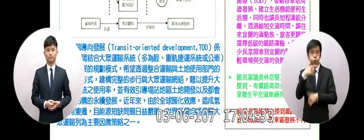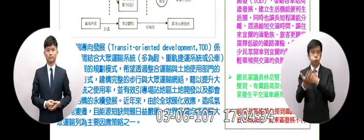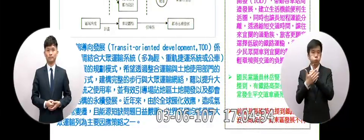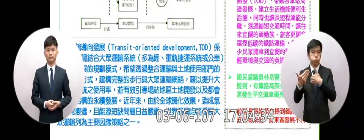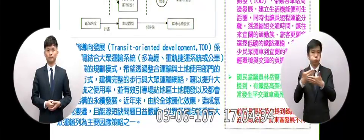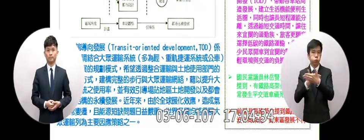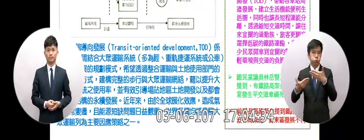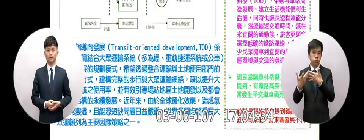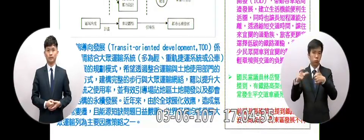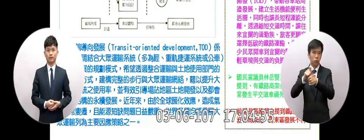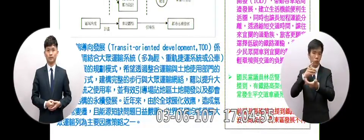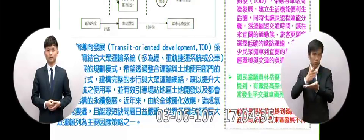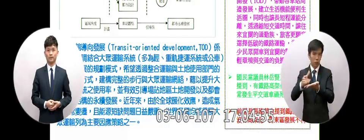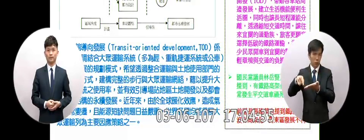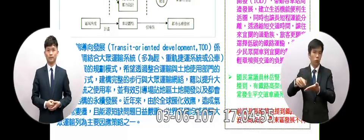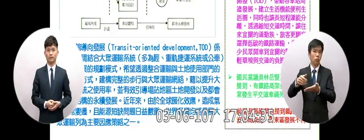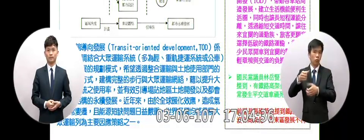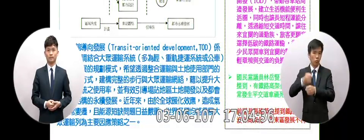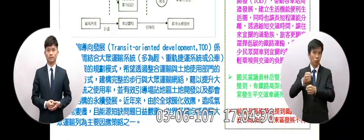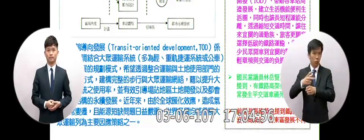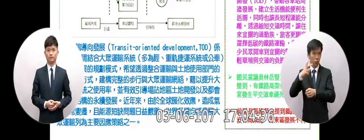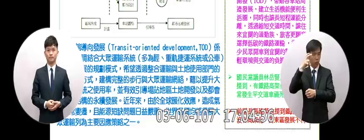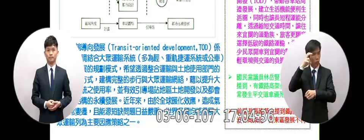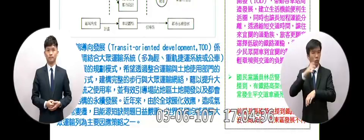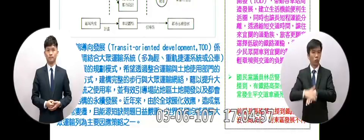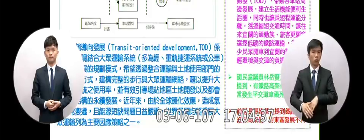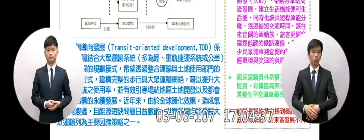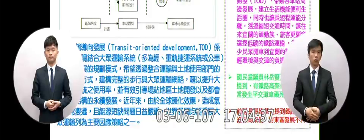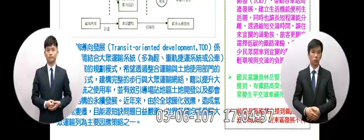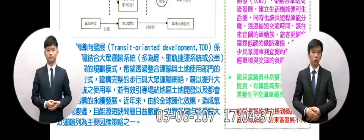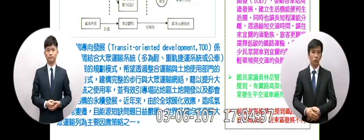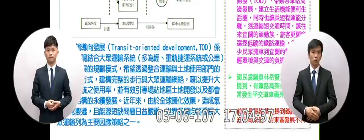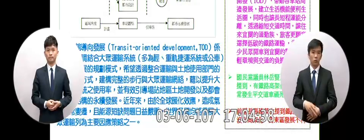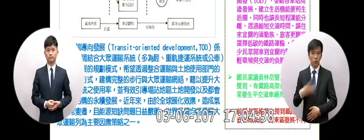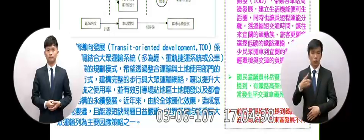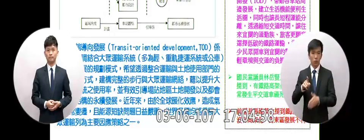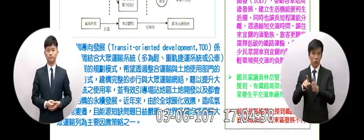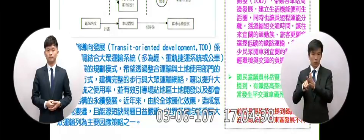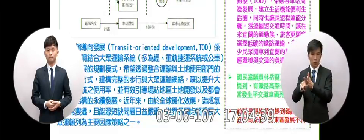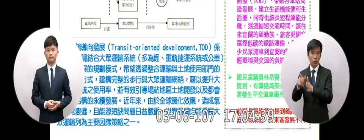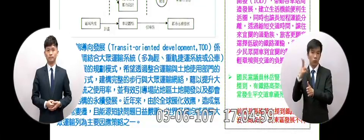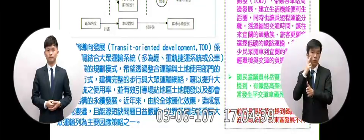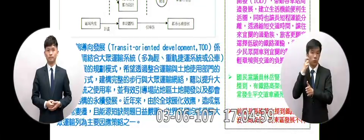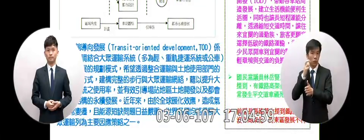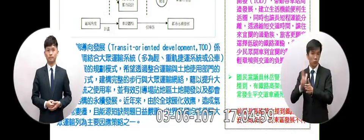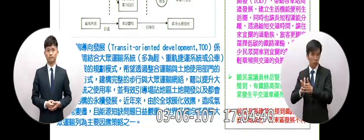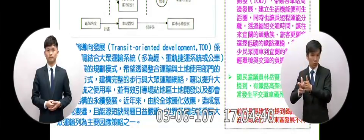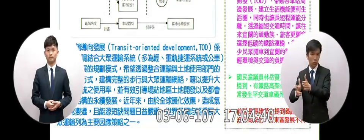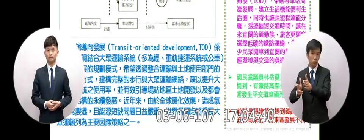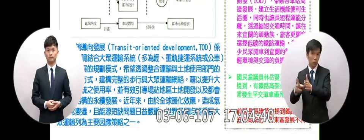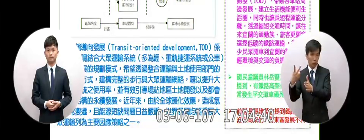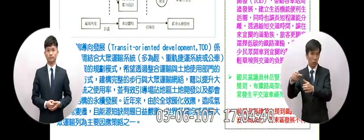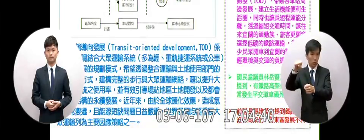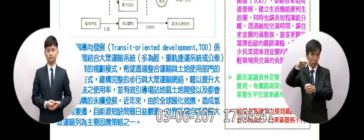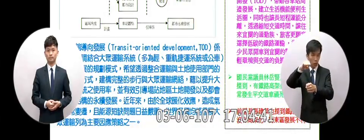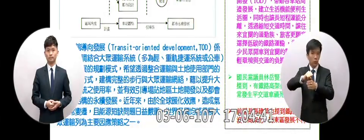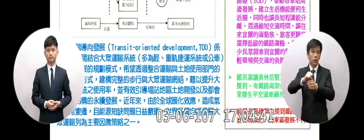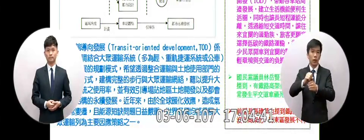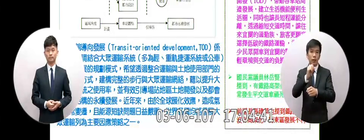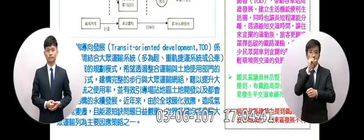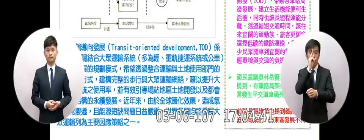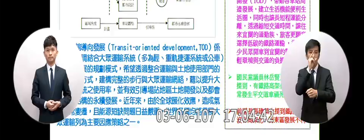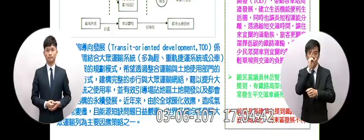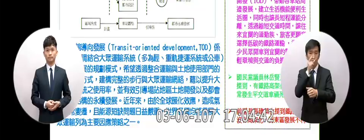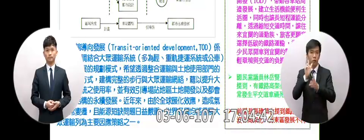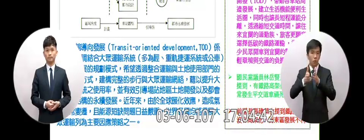他还说，推动直铁计划需同时纳入宜兰铁路高架的捷运化，